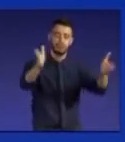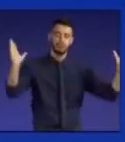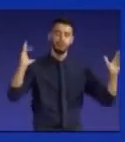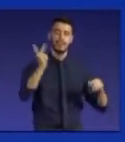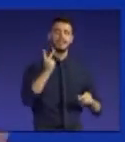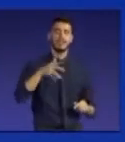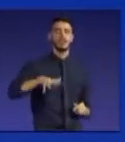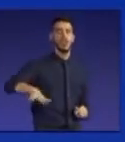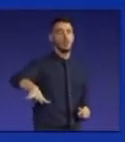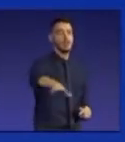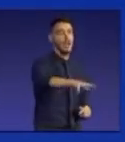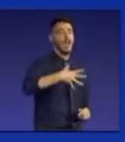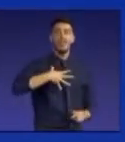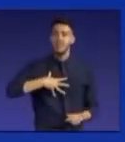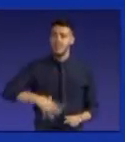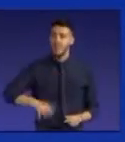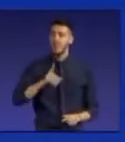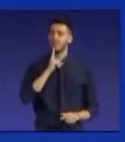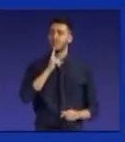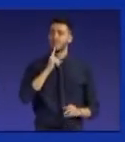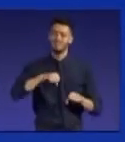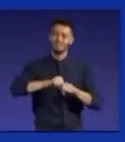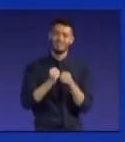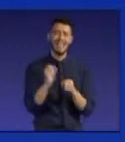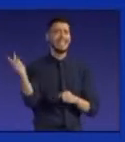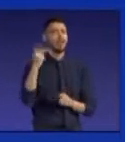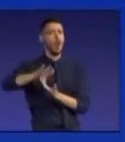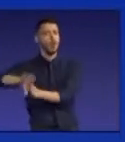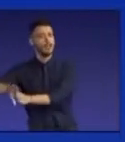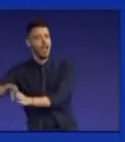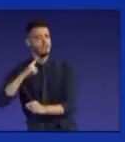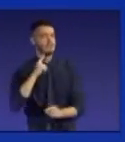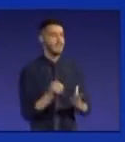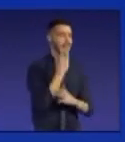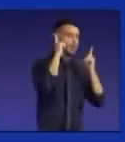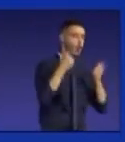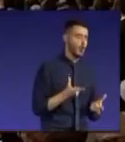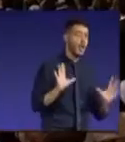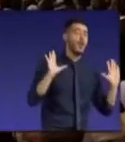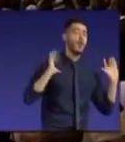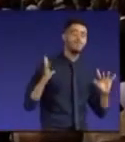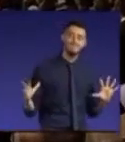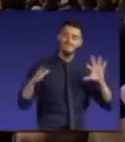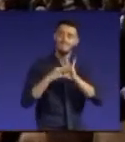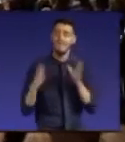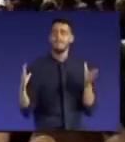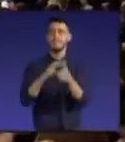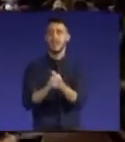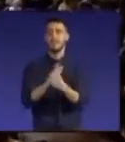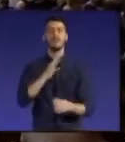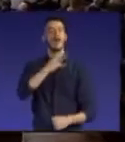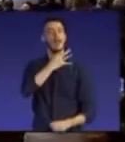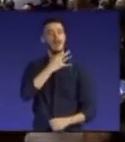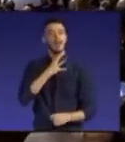εικόνα ότι άλλο το κόμμα, άλλο η κοινωνία, χρειαζόμαστε περισσότερους ανθρώπους από την πραγματική